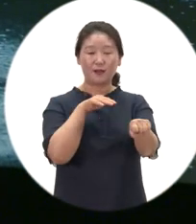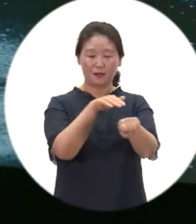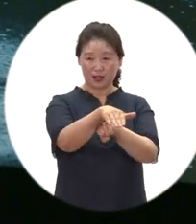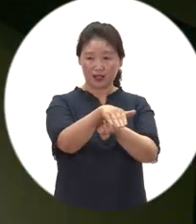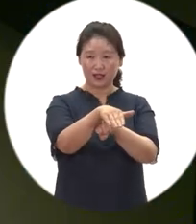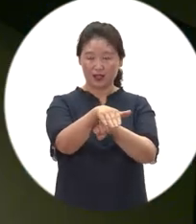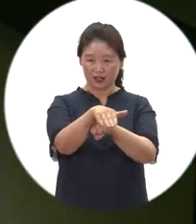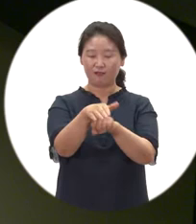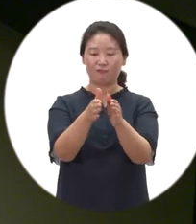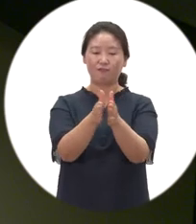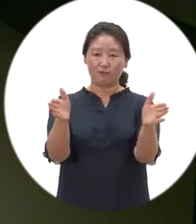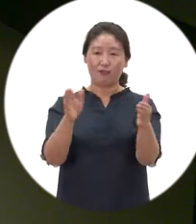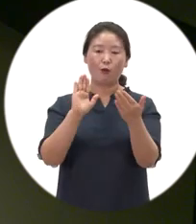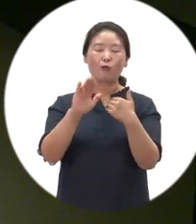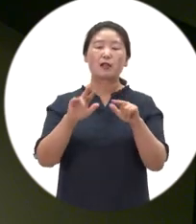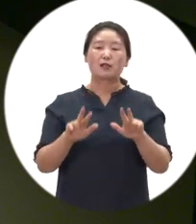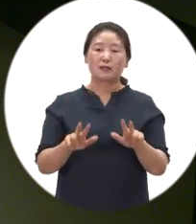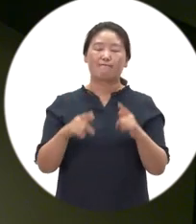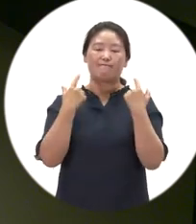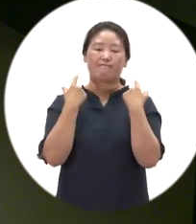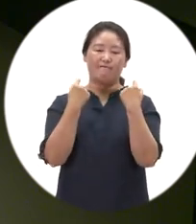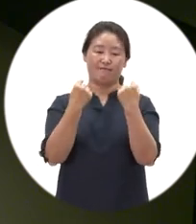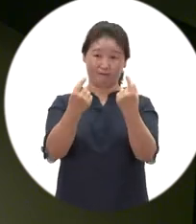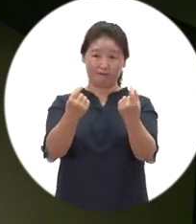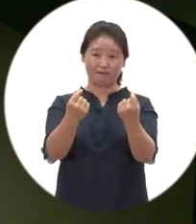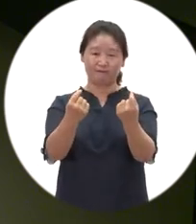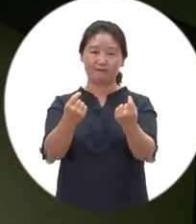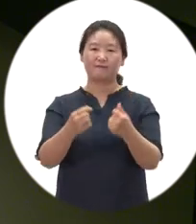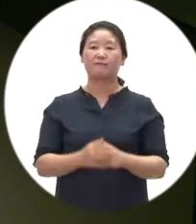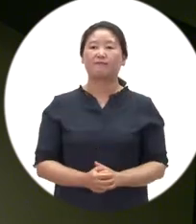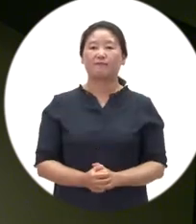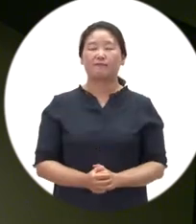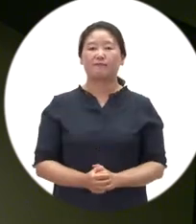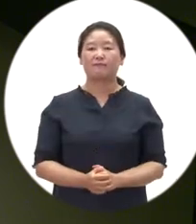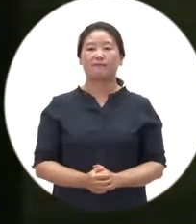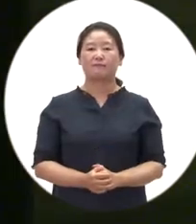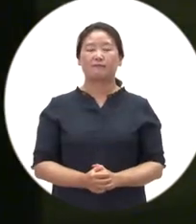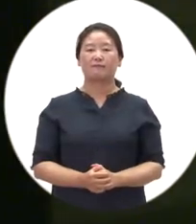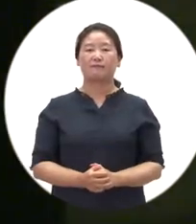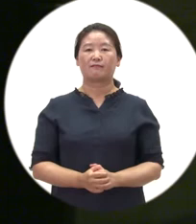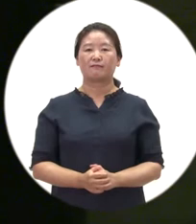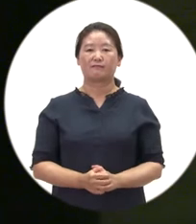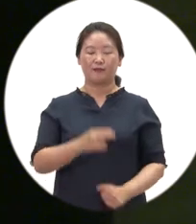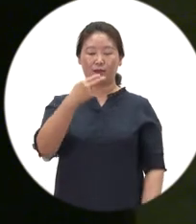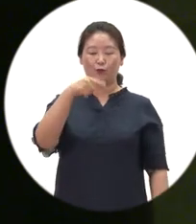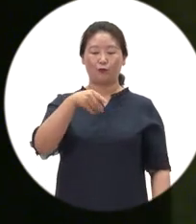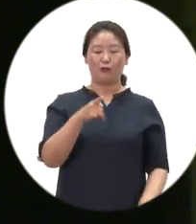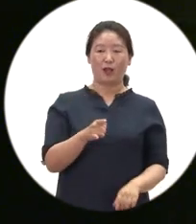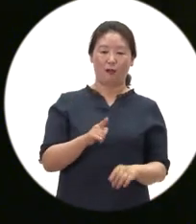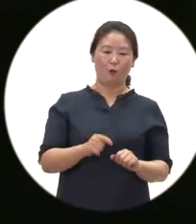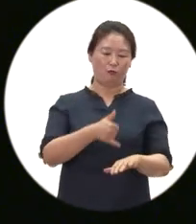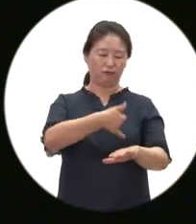방식이 도입되었는데요. 그 이후 현재까지 천일염을 가장 많이 생산하고 있습니다. 두레는